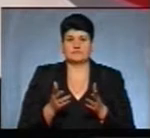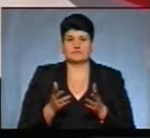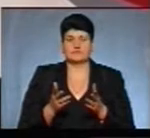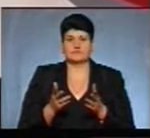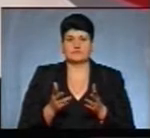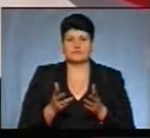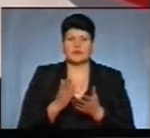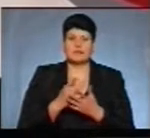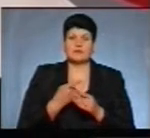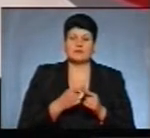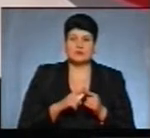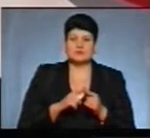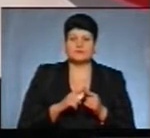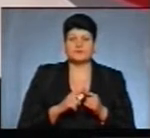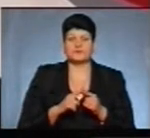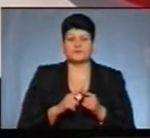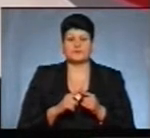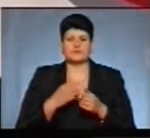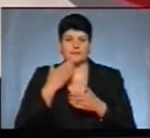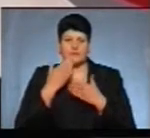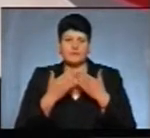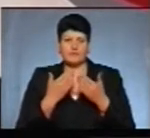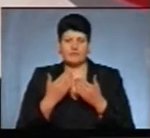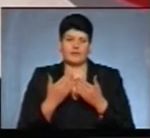мусимо це застосовувати, як геніталіями, так і іншими